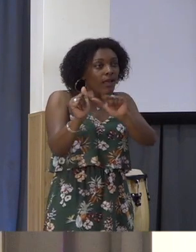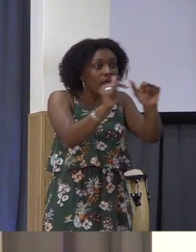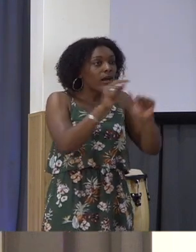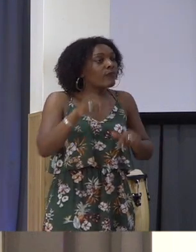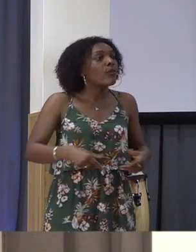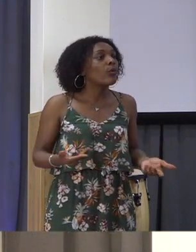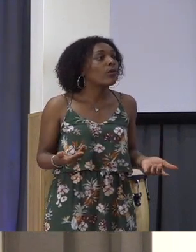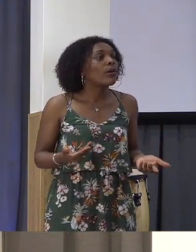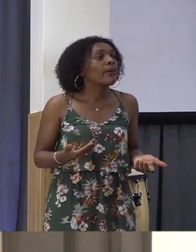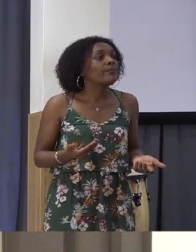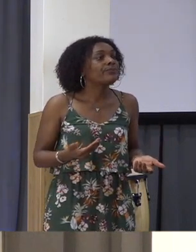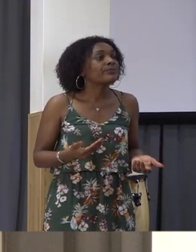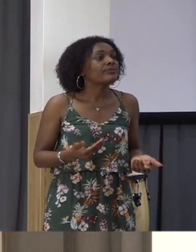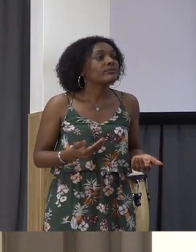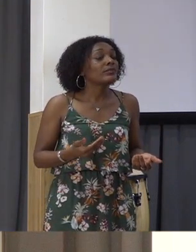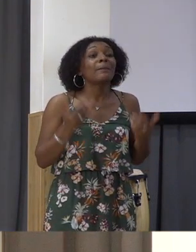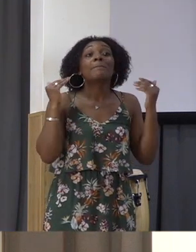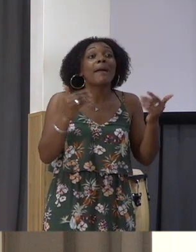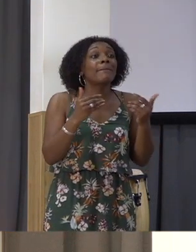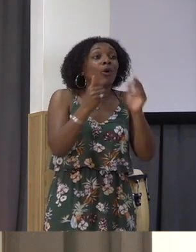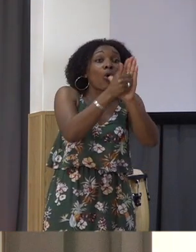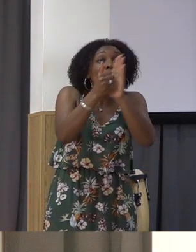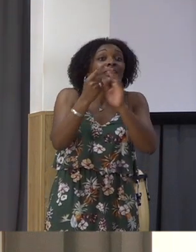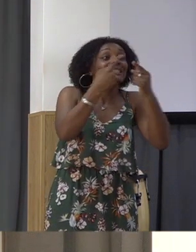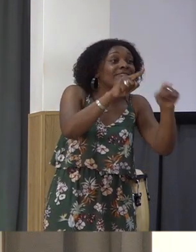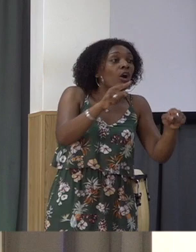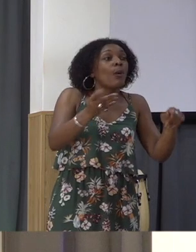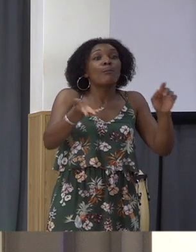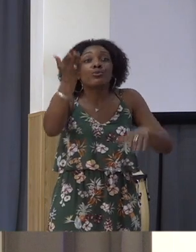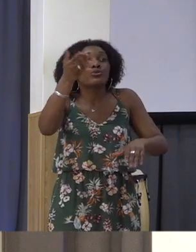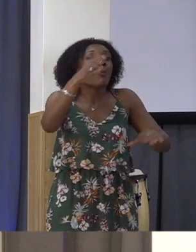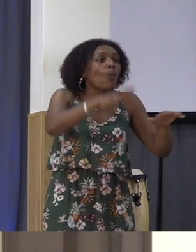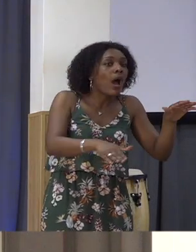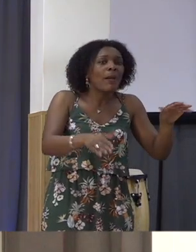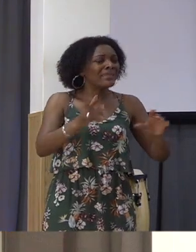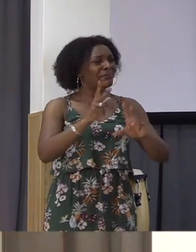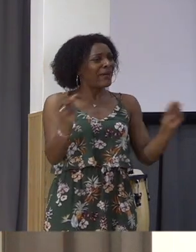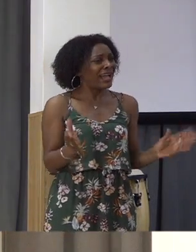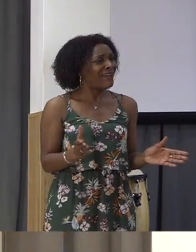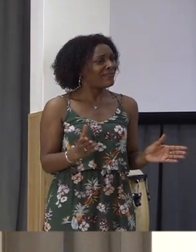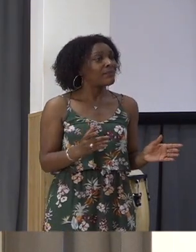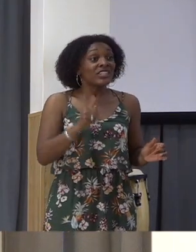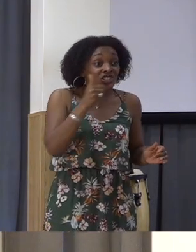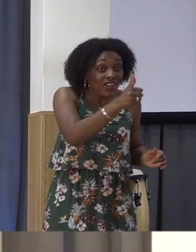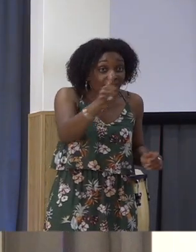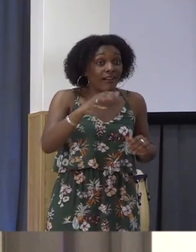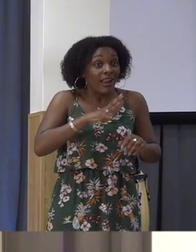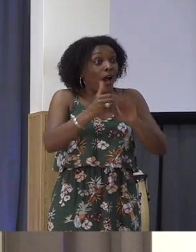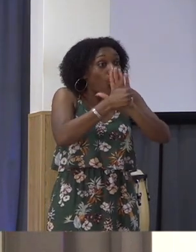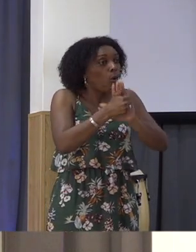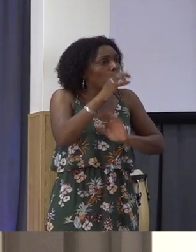la visibilité de ce qu'on fait elle est différente, mais c'est au corps de s'organiser de manière